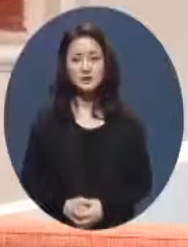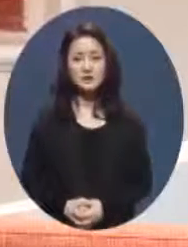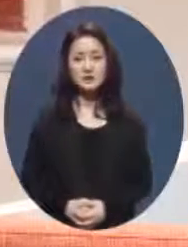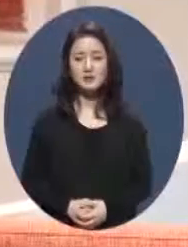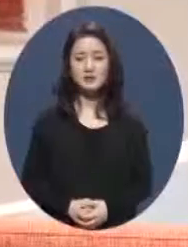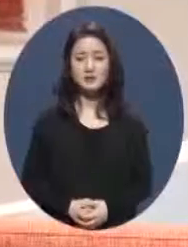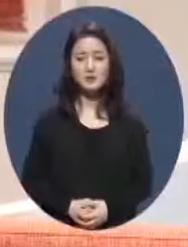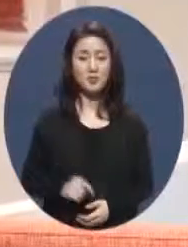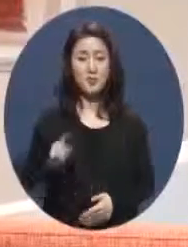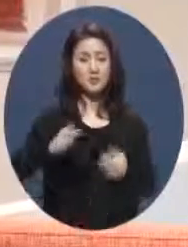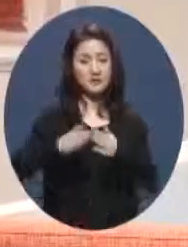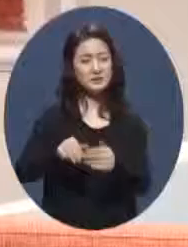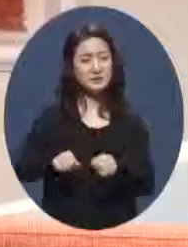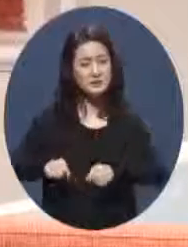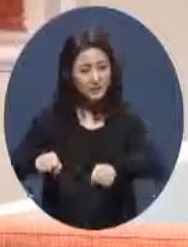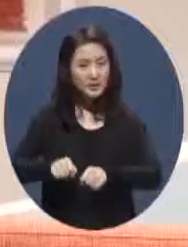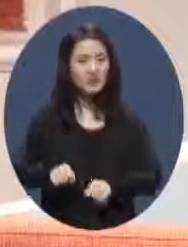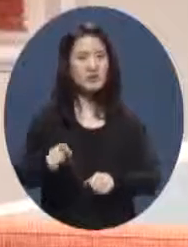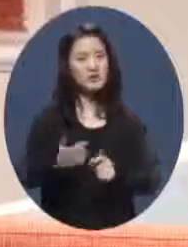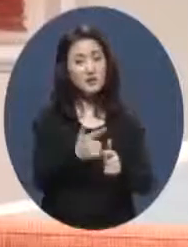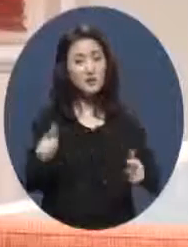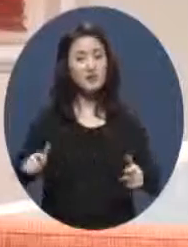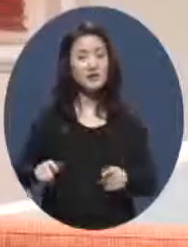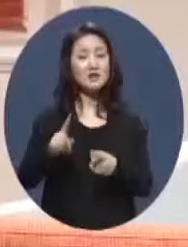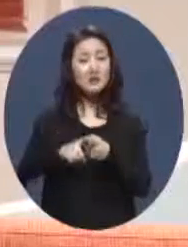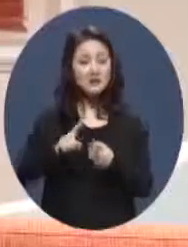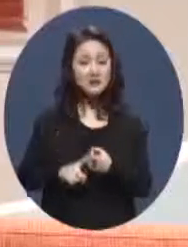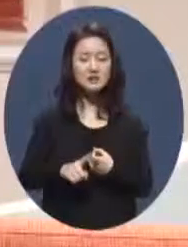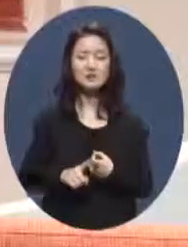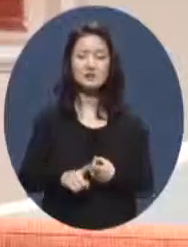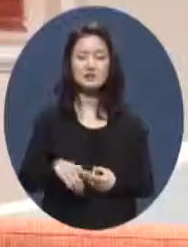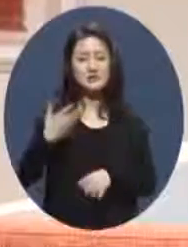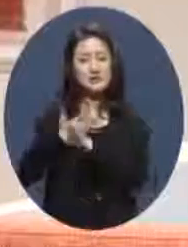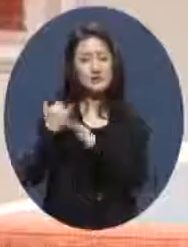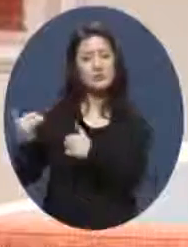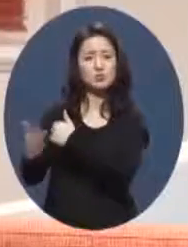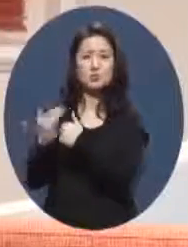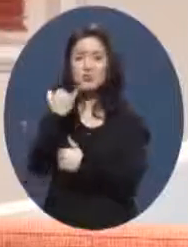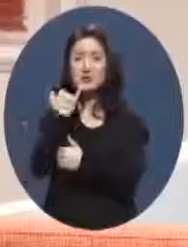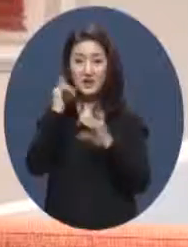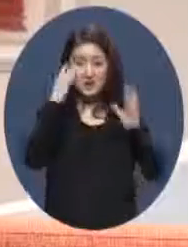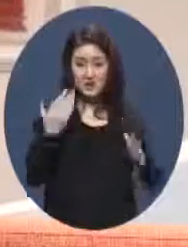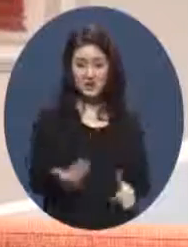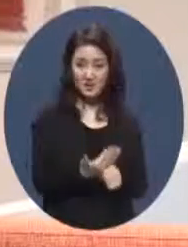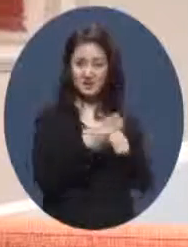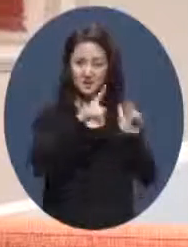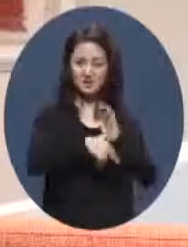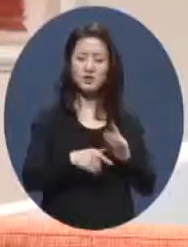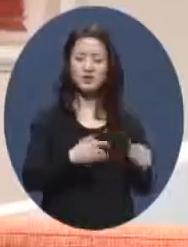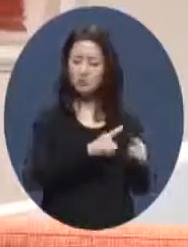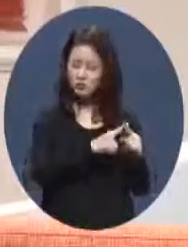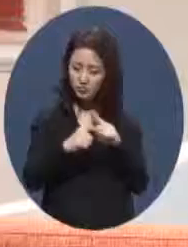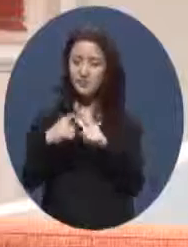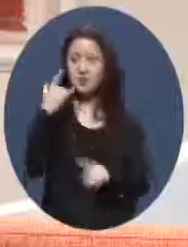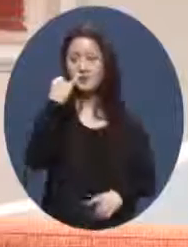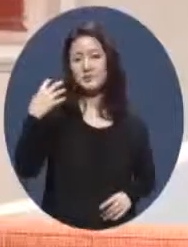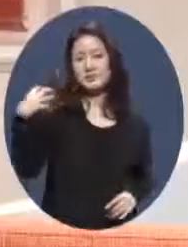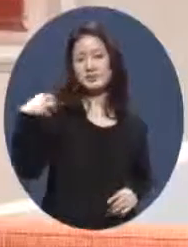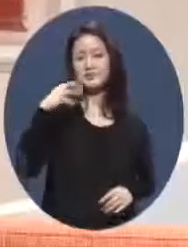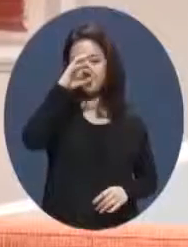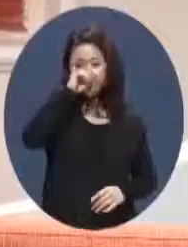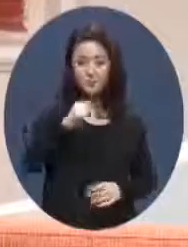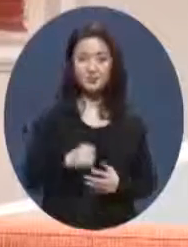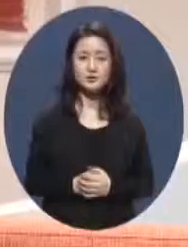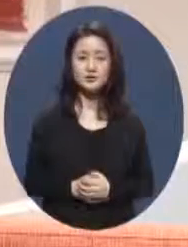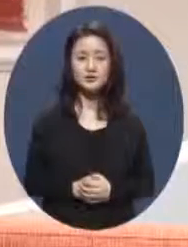다른 사람의 도움을 좀 받을 수 있는 만큼 지금 이 시기가 제일 힘든 거거든요. 네. 언제까지나가 아니라 내가 애들한테 그래도 필요한